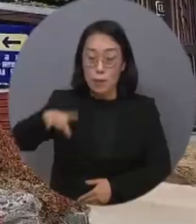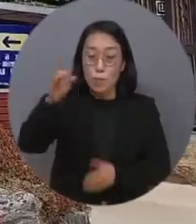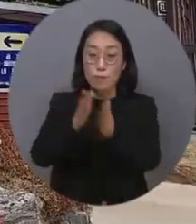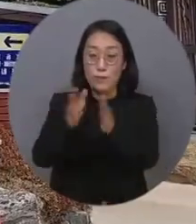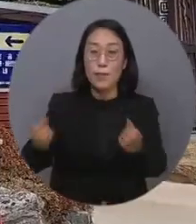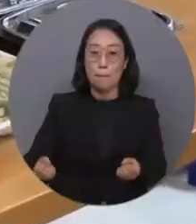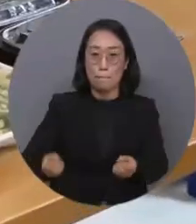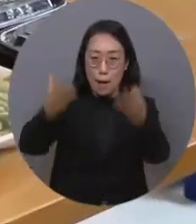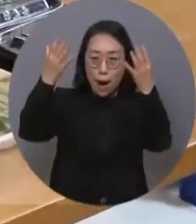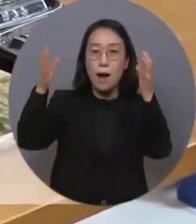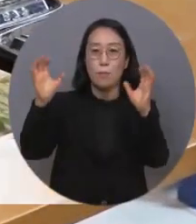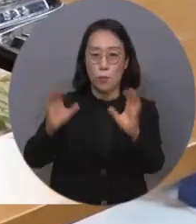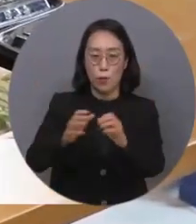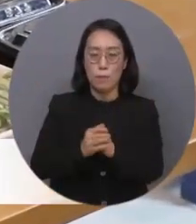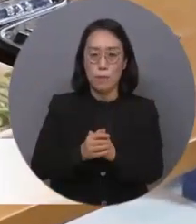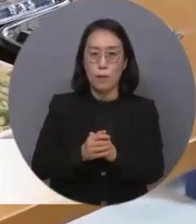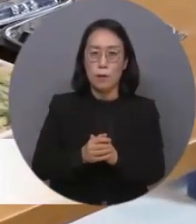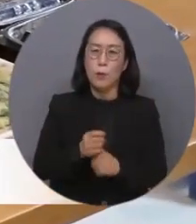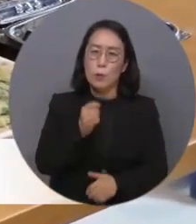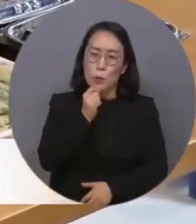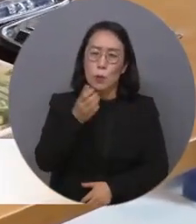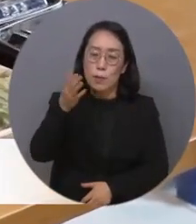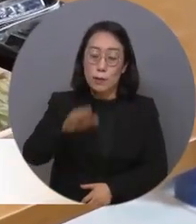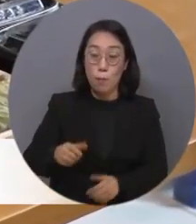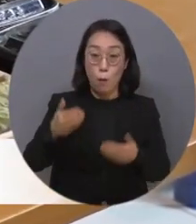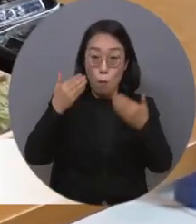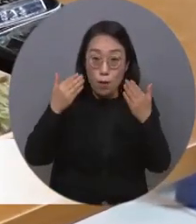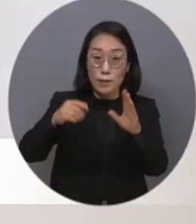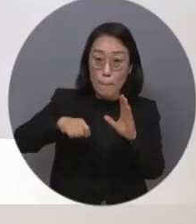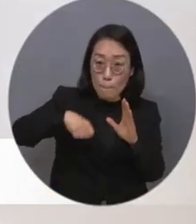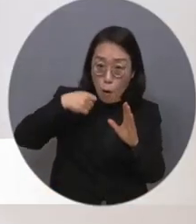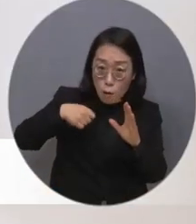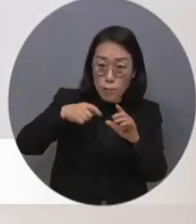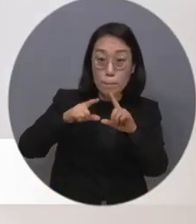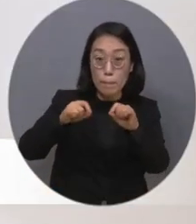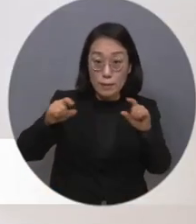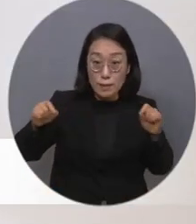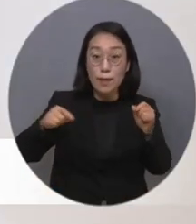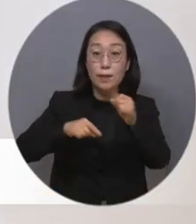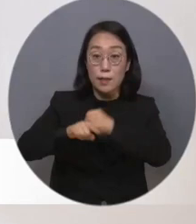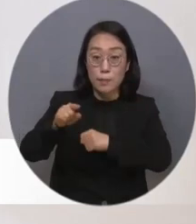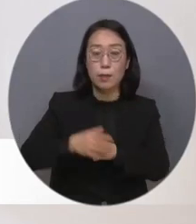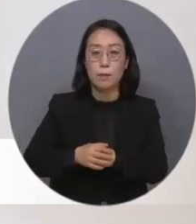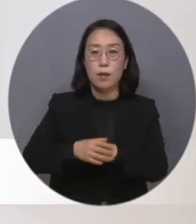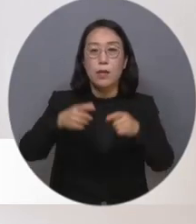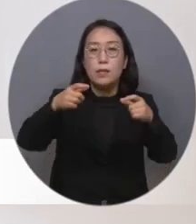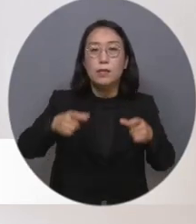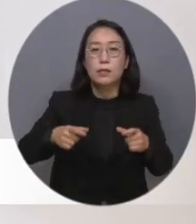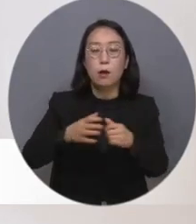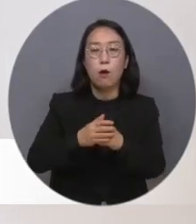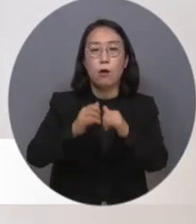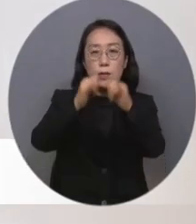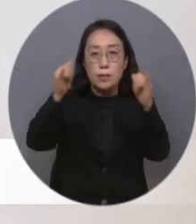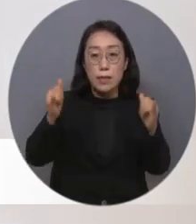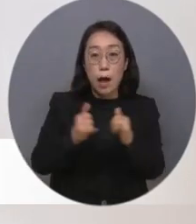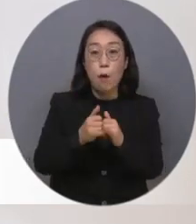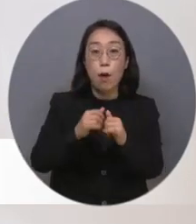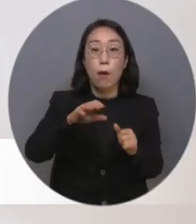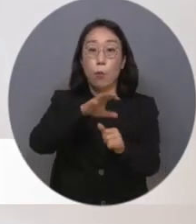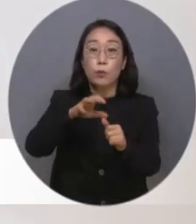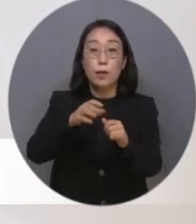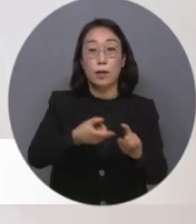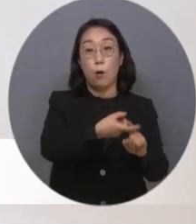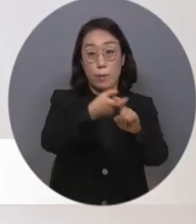열었습니다. 소소하지만 확실한 끼니라는 뜻의 이 사업은 광양시 지역사회보장협의체, 읍면동